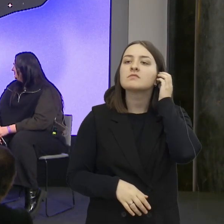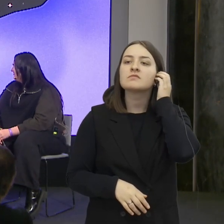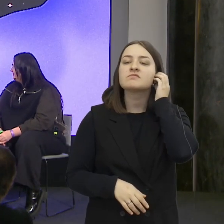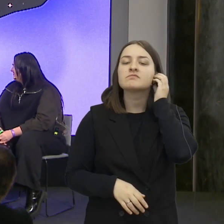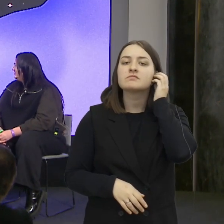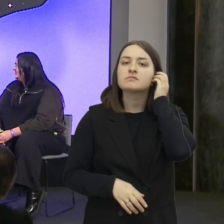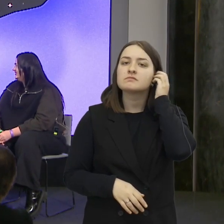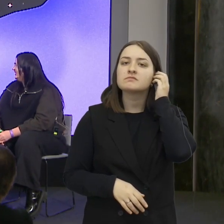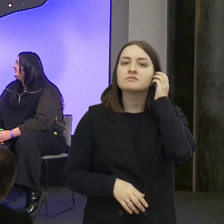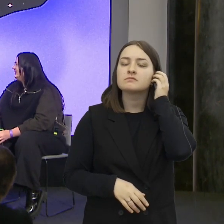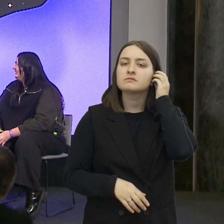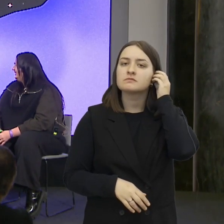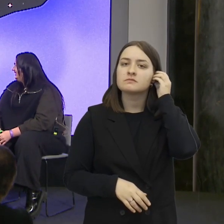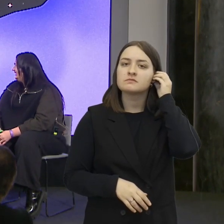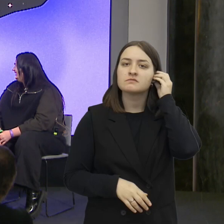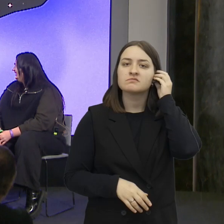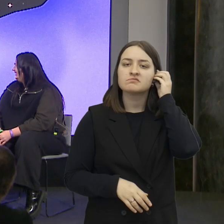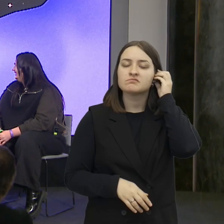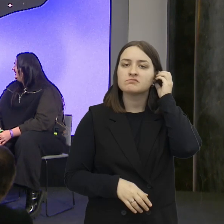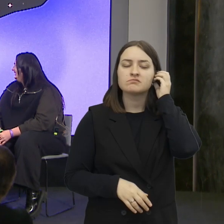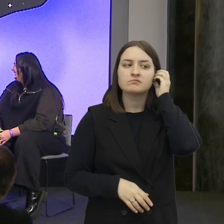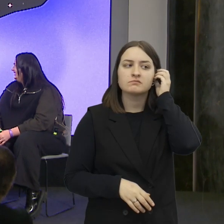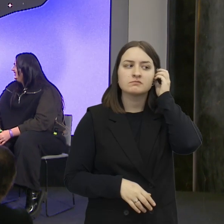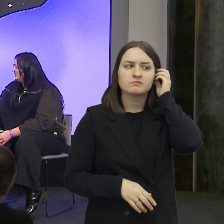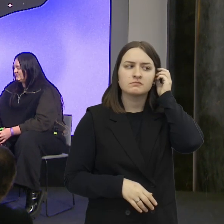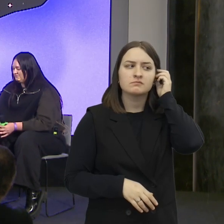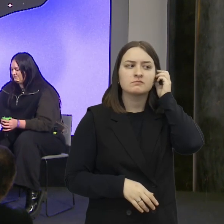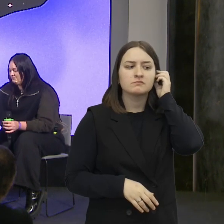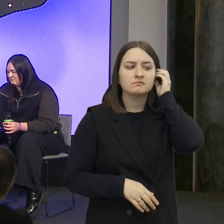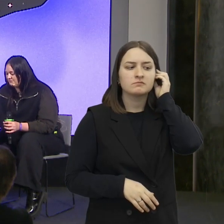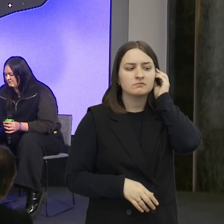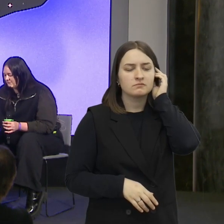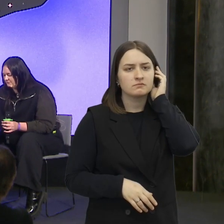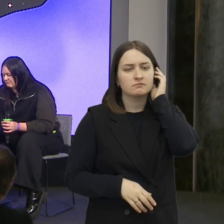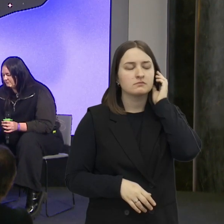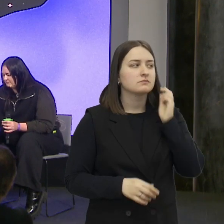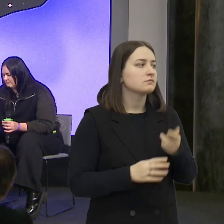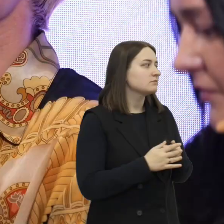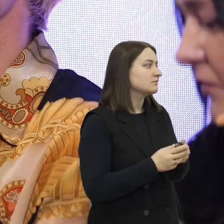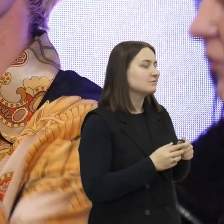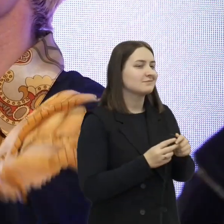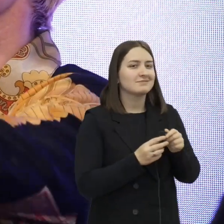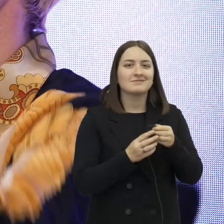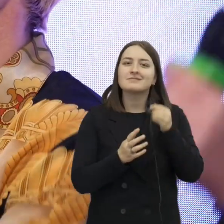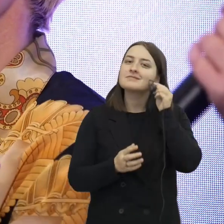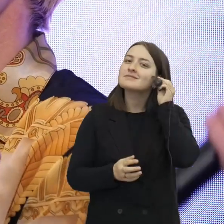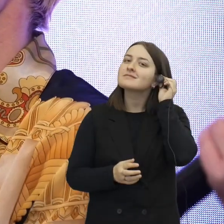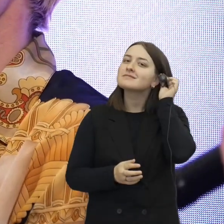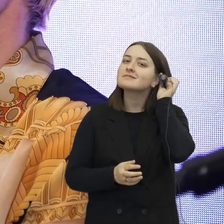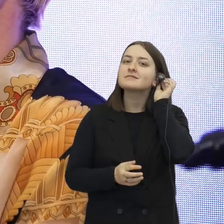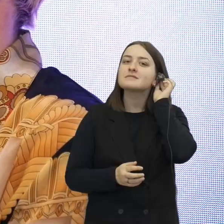That was a very good answer. Wait, I'm losing this thingy. Yeah, in general, like very